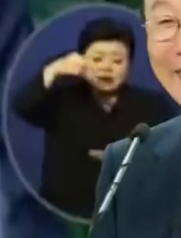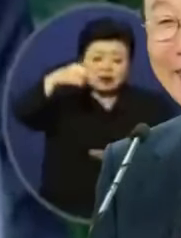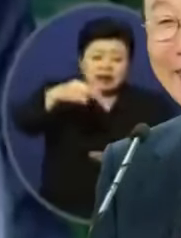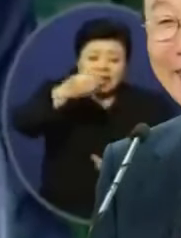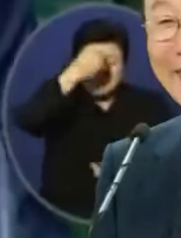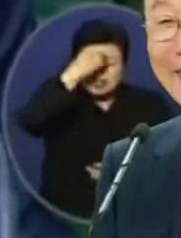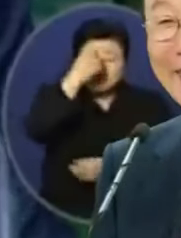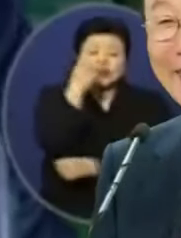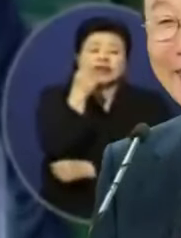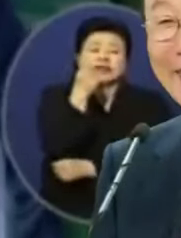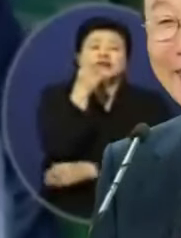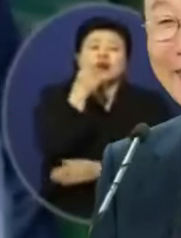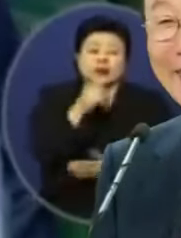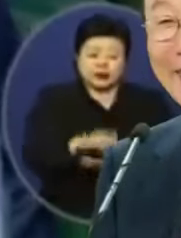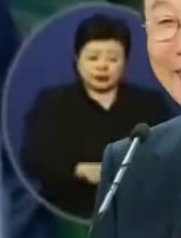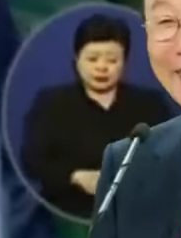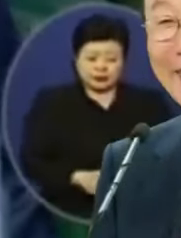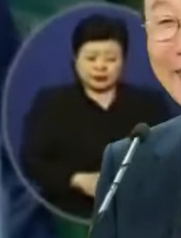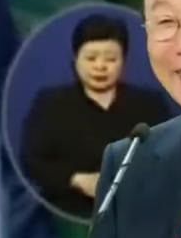기독교의 근본인 것입니다.